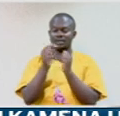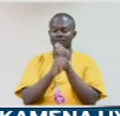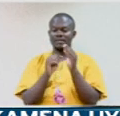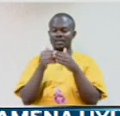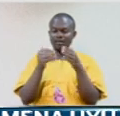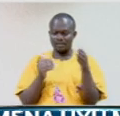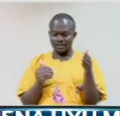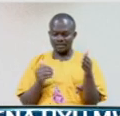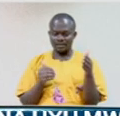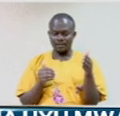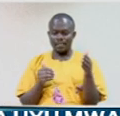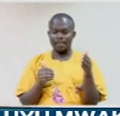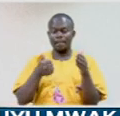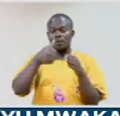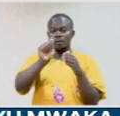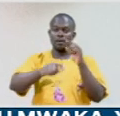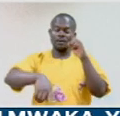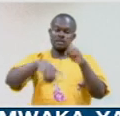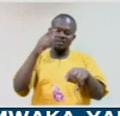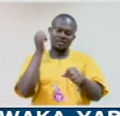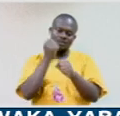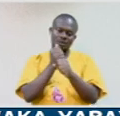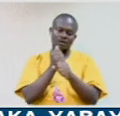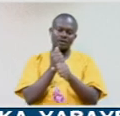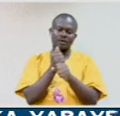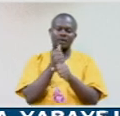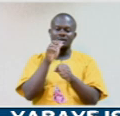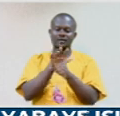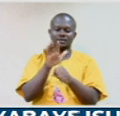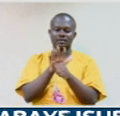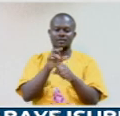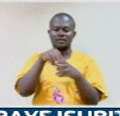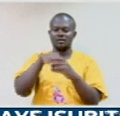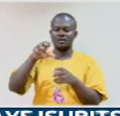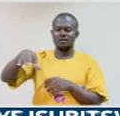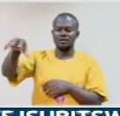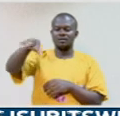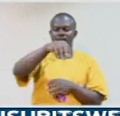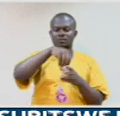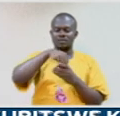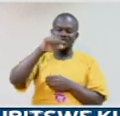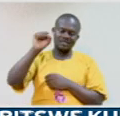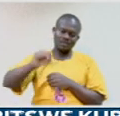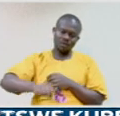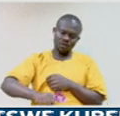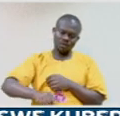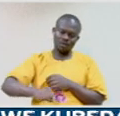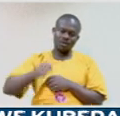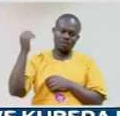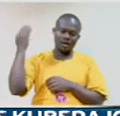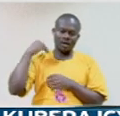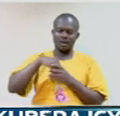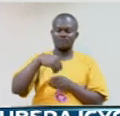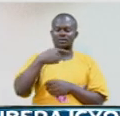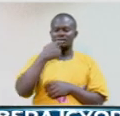yabanje. Ubwo bwicanyi bunakorerwa cyane cyane mu duce tw'intara y'Amajyepfo mu yahoze ari prefecture